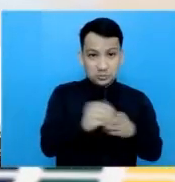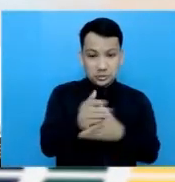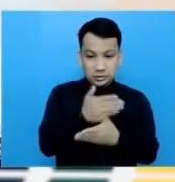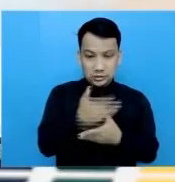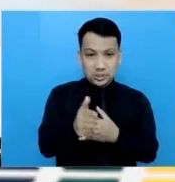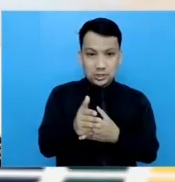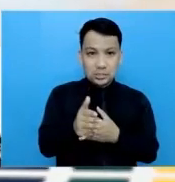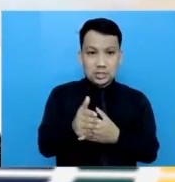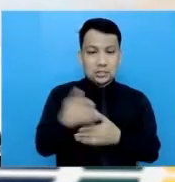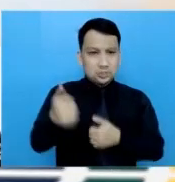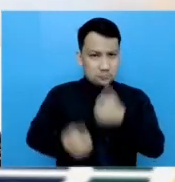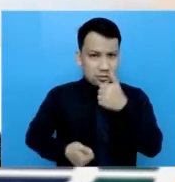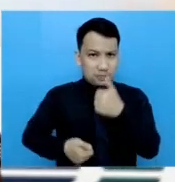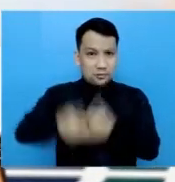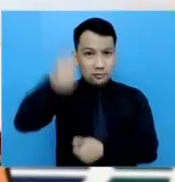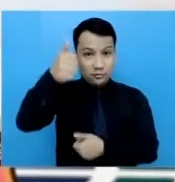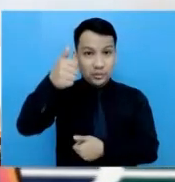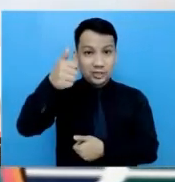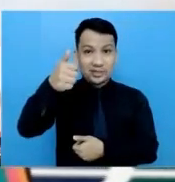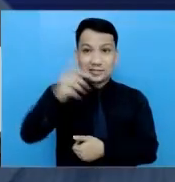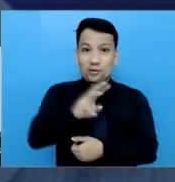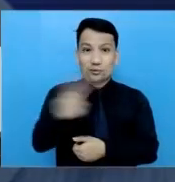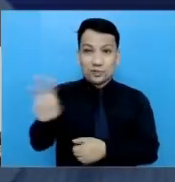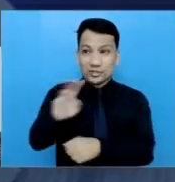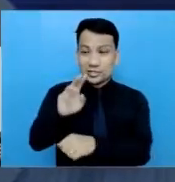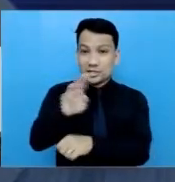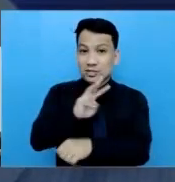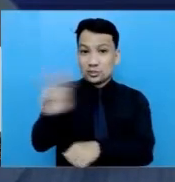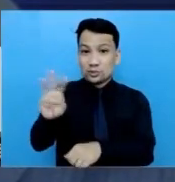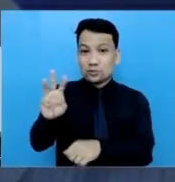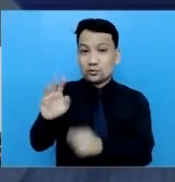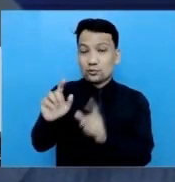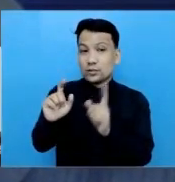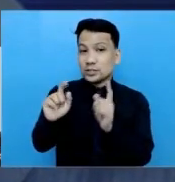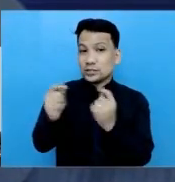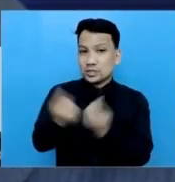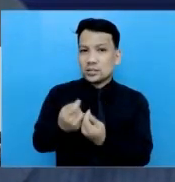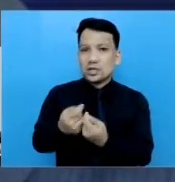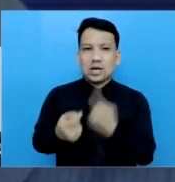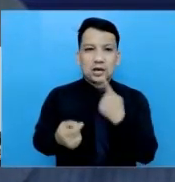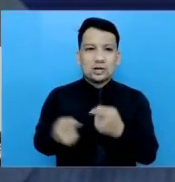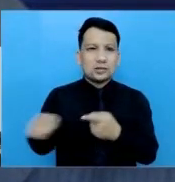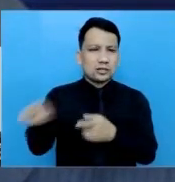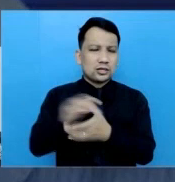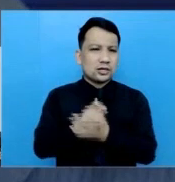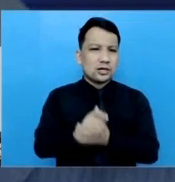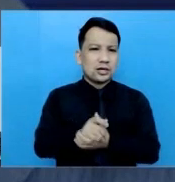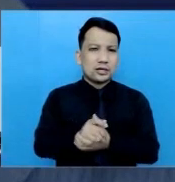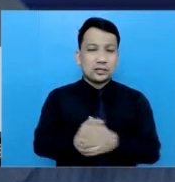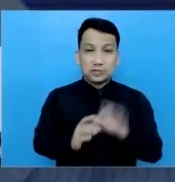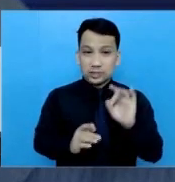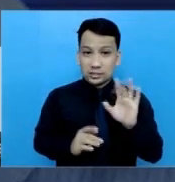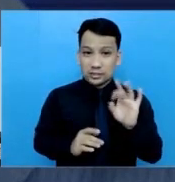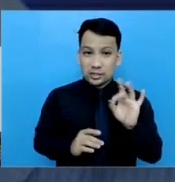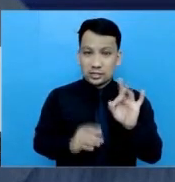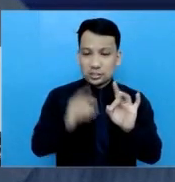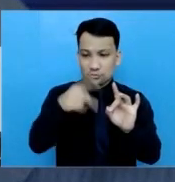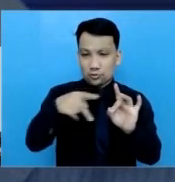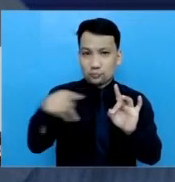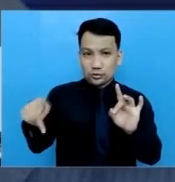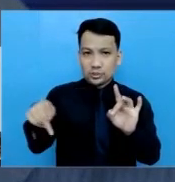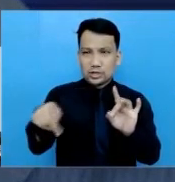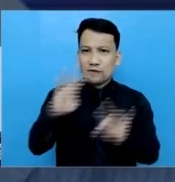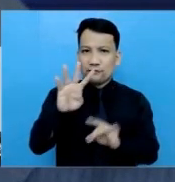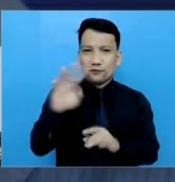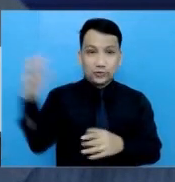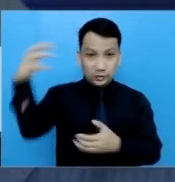pag-alagwa ng Jazz sa West sa likod ng kanyang career. High averages na 18.4 points, 4 rebounds,